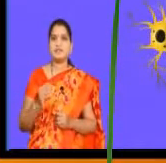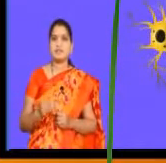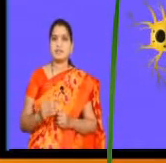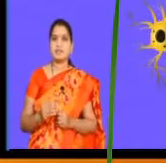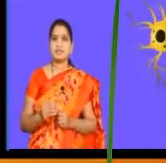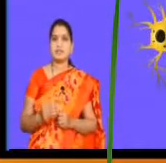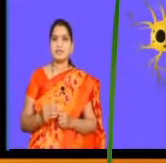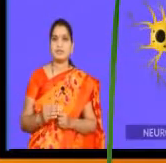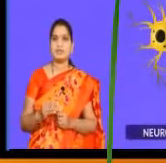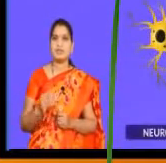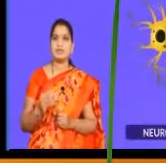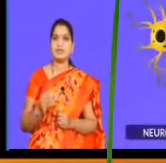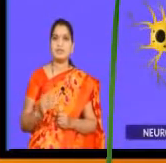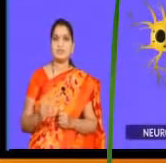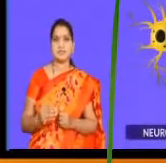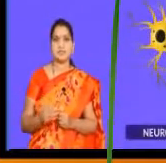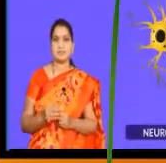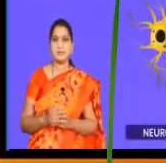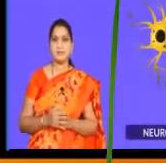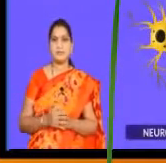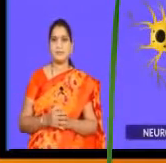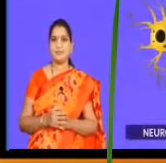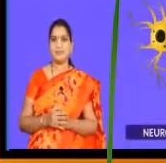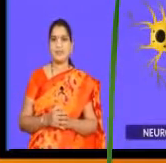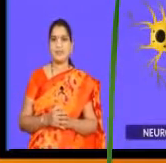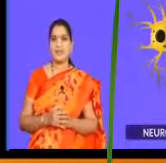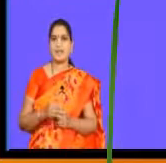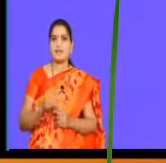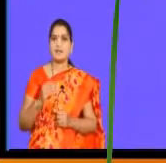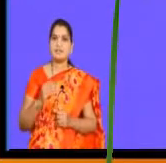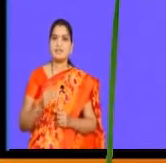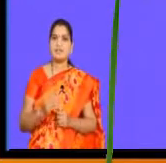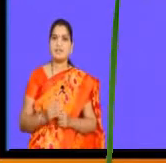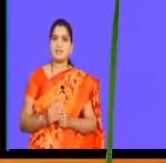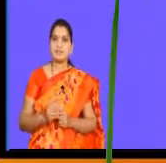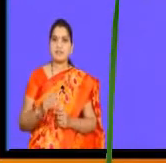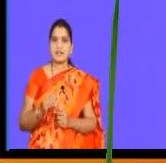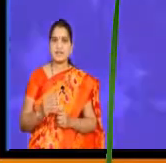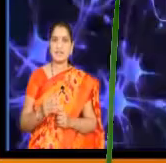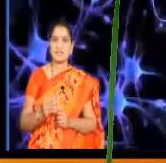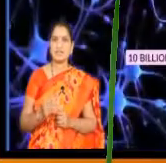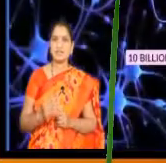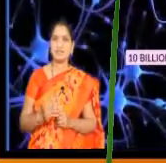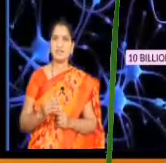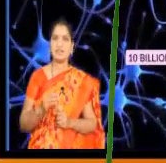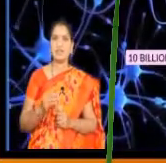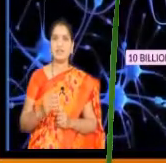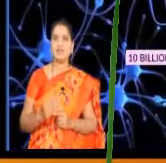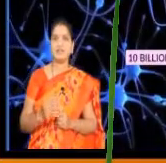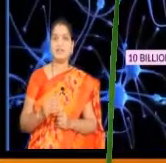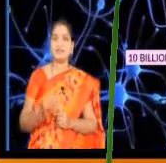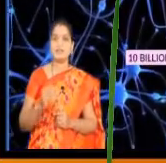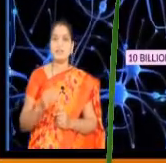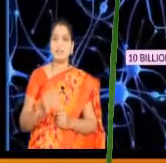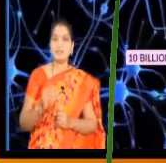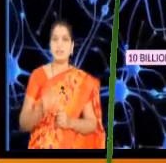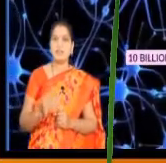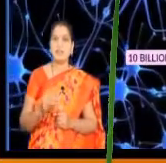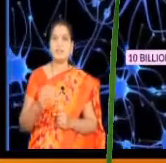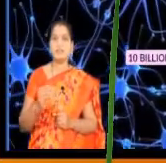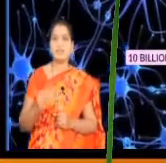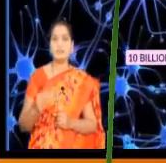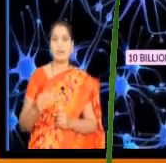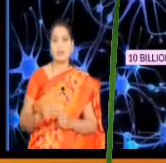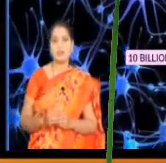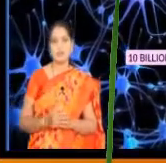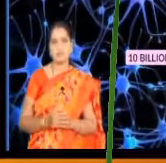తీసుకువెళ్ళగలం. ఎస్పెషలీ తెలంగాణ గవర్నమెంట్ అందరినీ ఇలా జంప్ చేస్తున్నారు. ఫోర్త్ క్లాస్